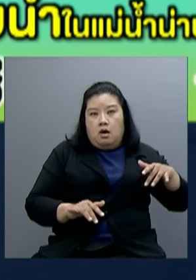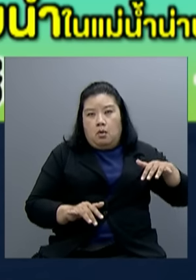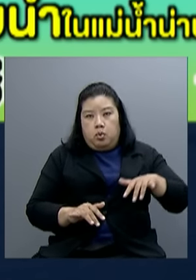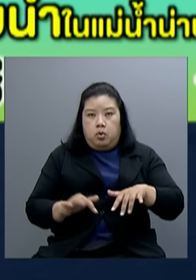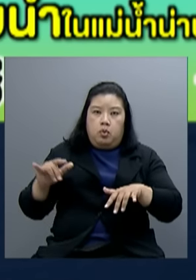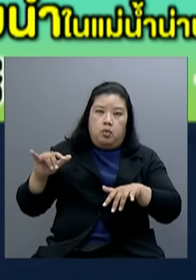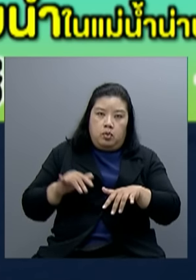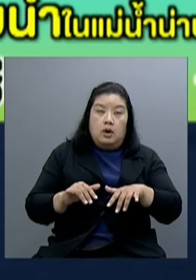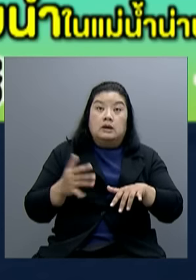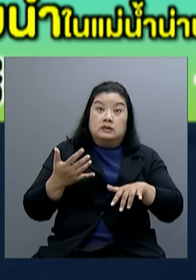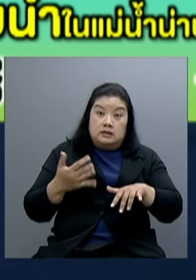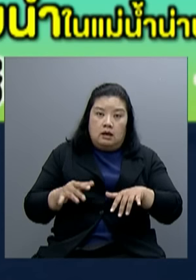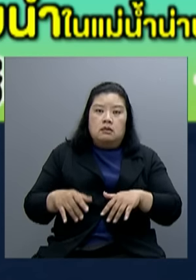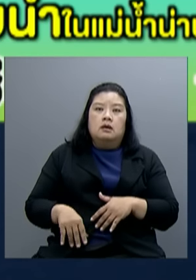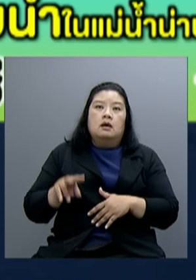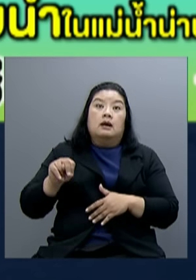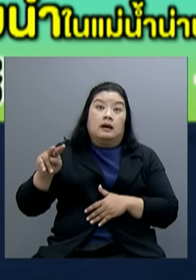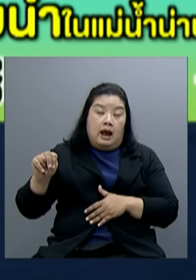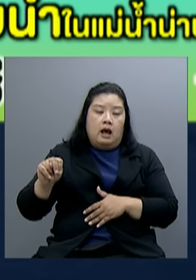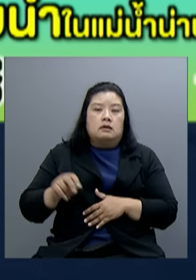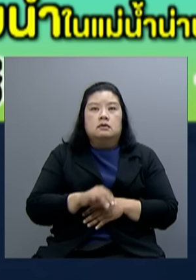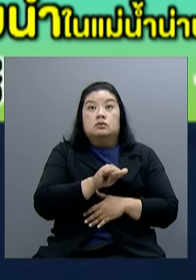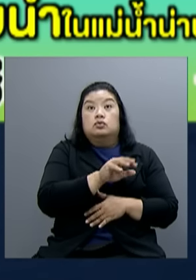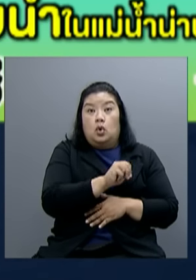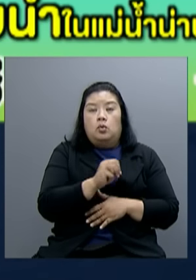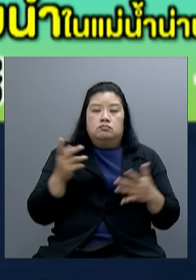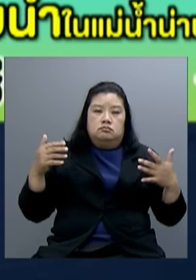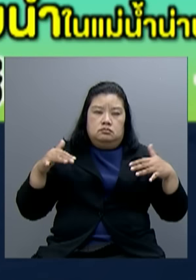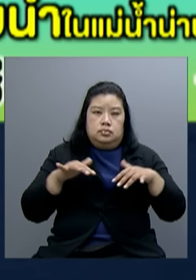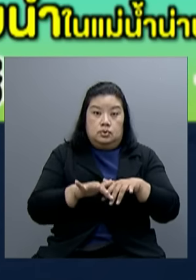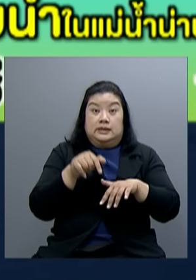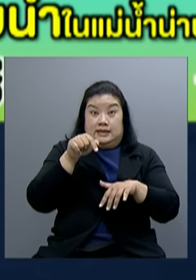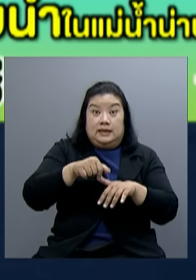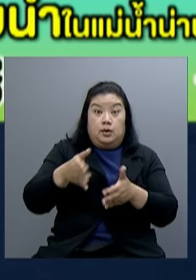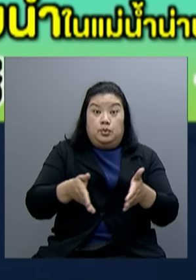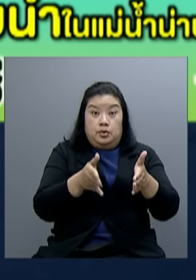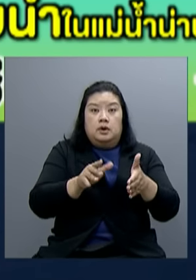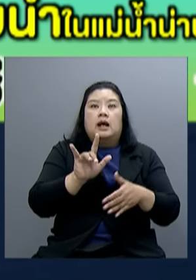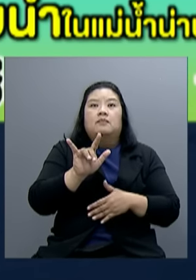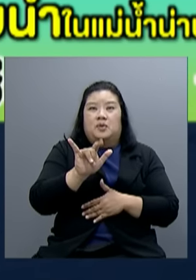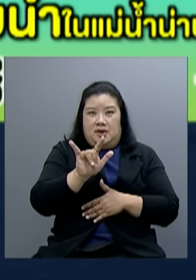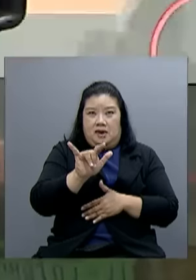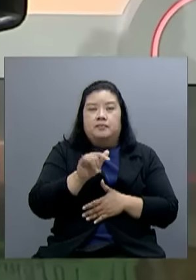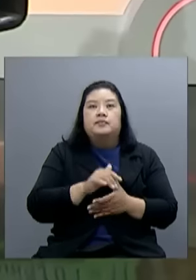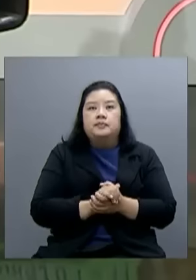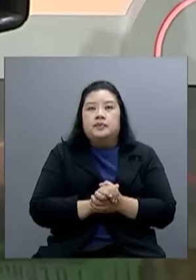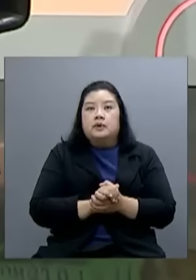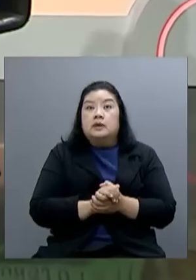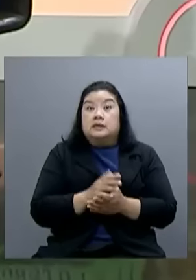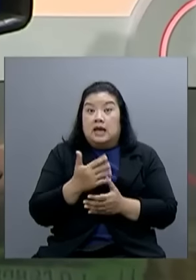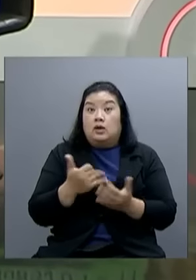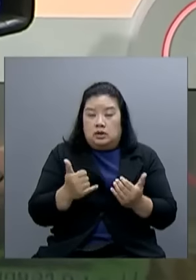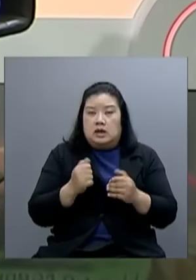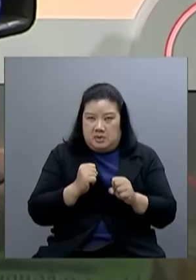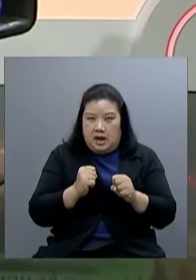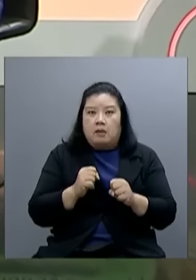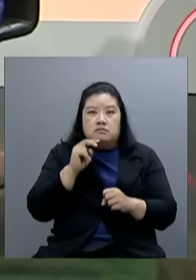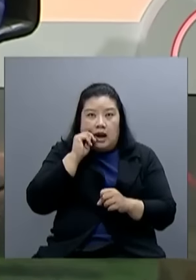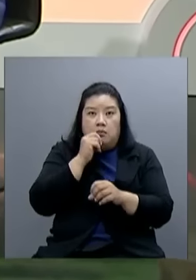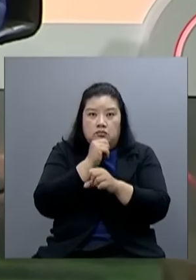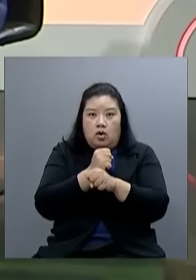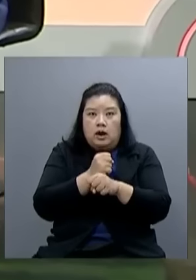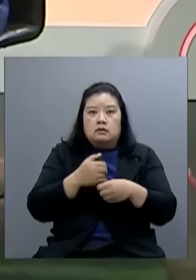ะครับแล้วก็จะลงไปสู่ในส่วนของเขื่อนเจ้าพระยานะครับเราตัดยอดน้ำในส่วนนะครับได้แล้วนะครับณขณะนี้ตัดได้นิ่งเลยนะครับ